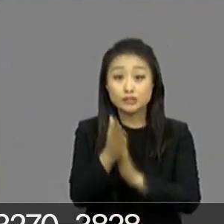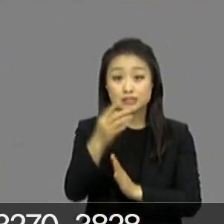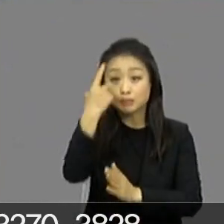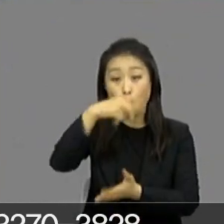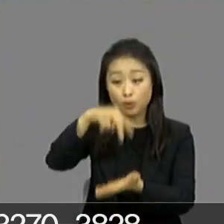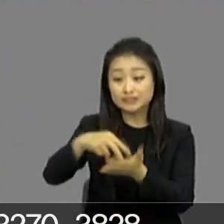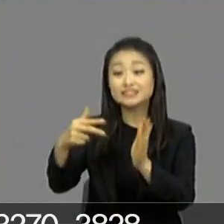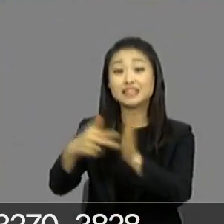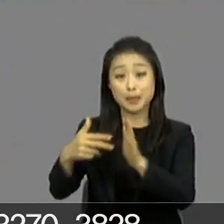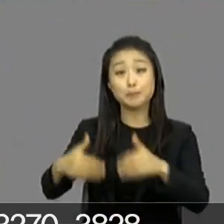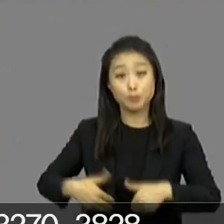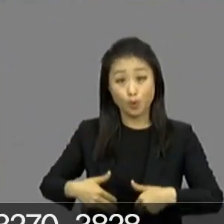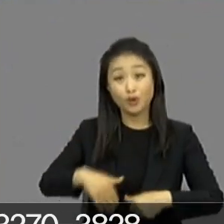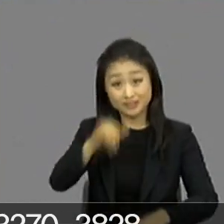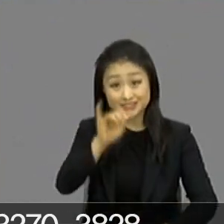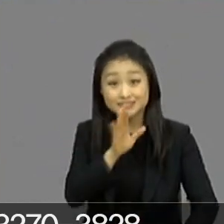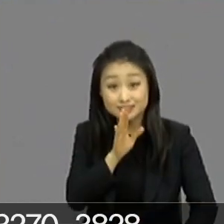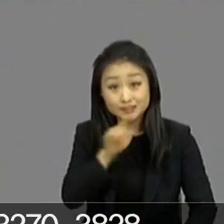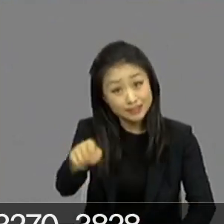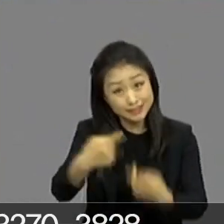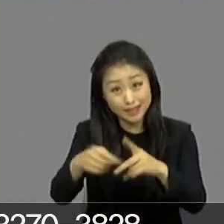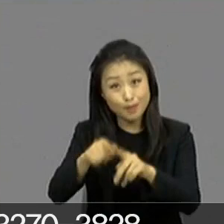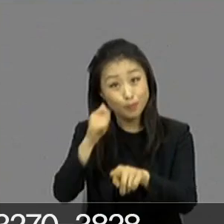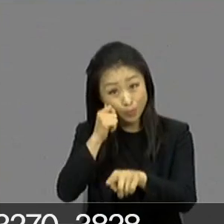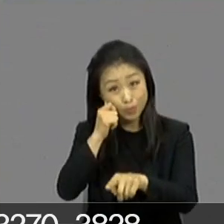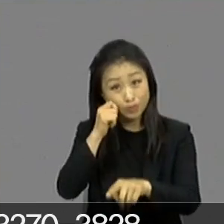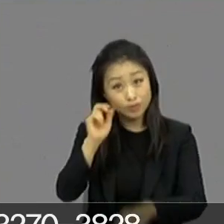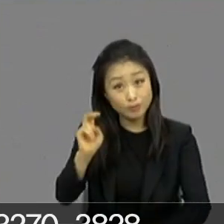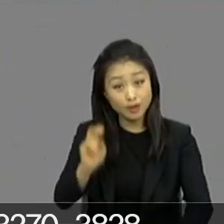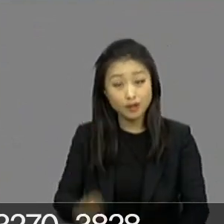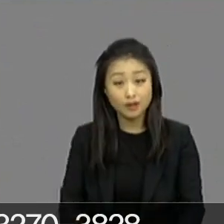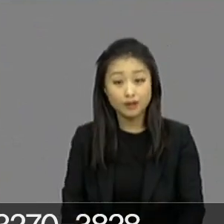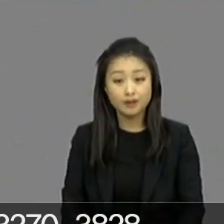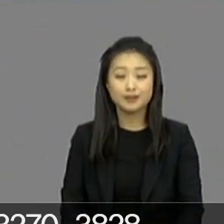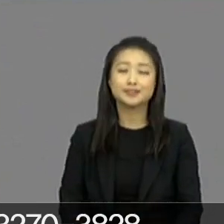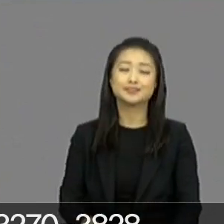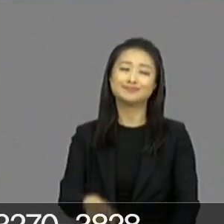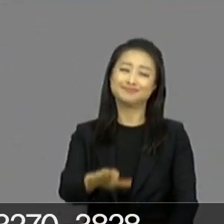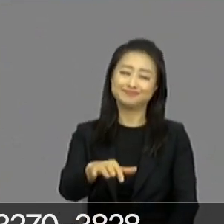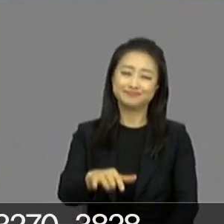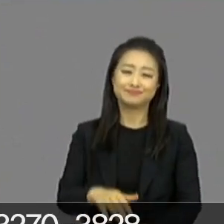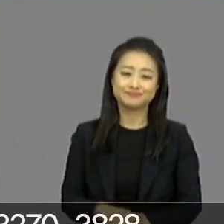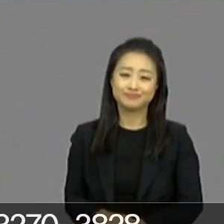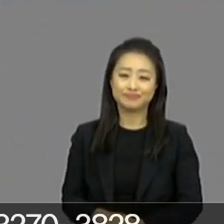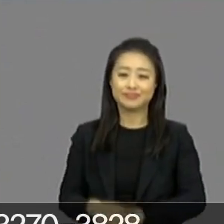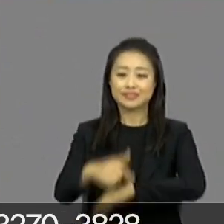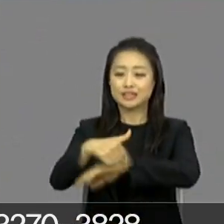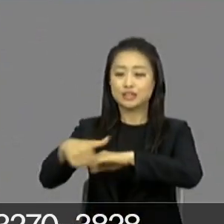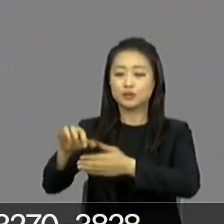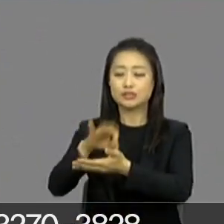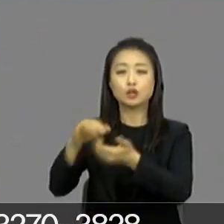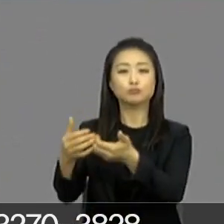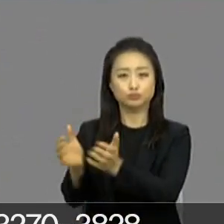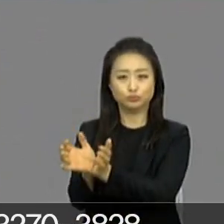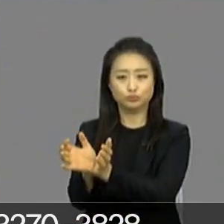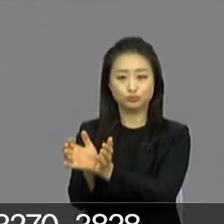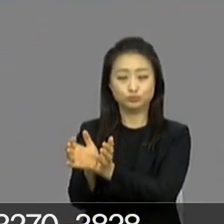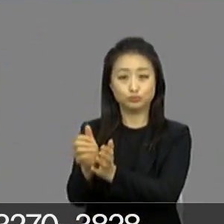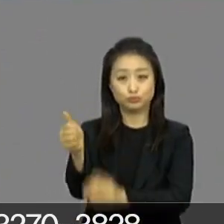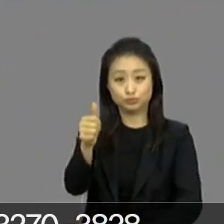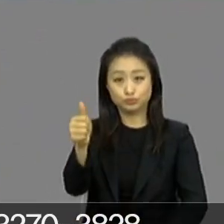여연희 완 225 에 대해서 좀 이해를 잘 못하고 계속 하나는 제가 얘는 뭐 저 자 부총리와 그 즉